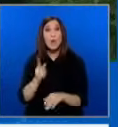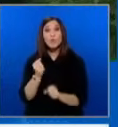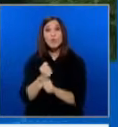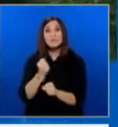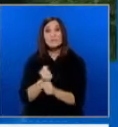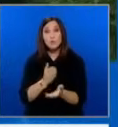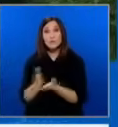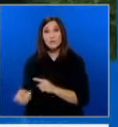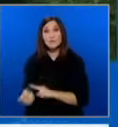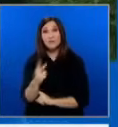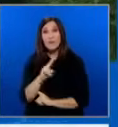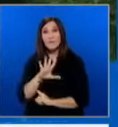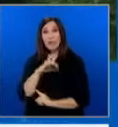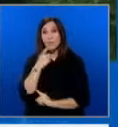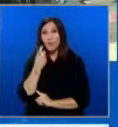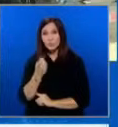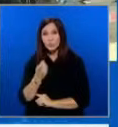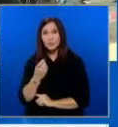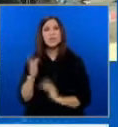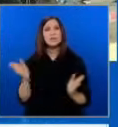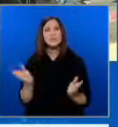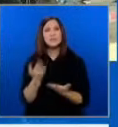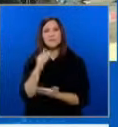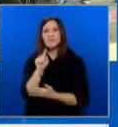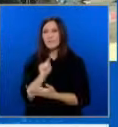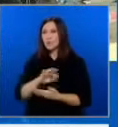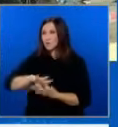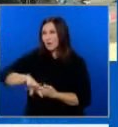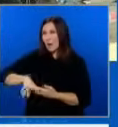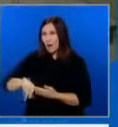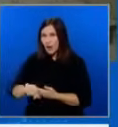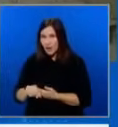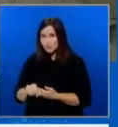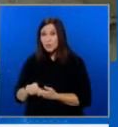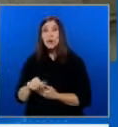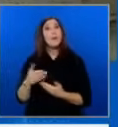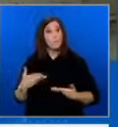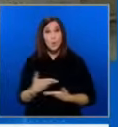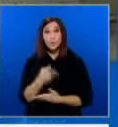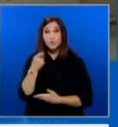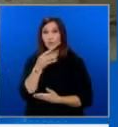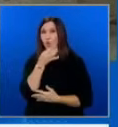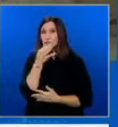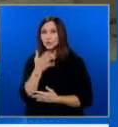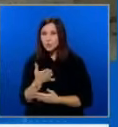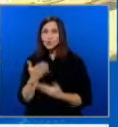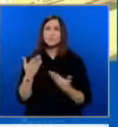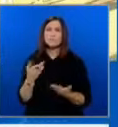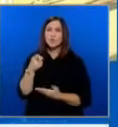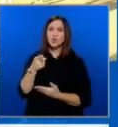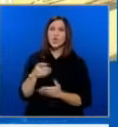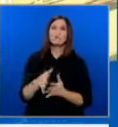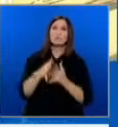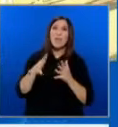е извършил през 2005 година. Става дума за кражба. Но по-интересното в този случай е, че той